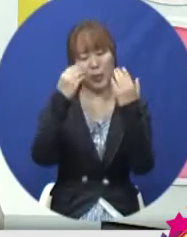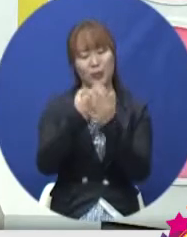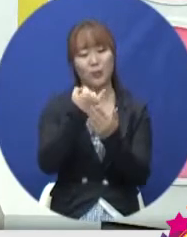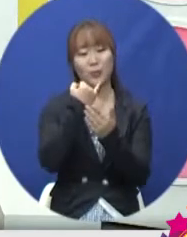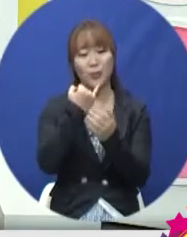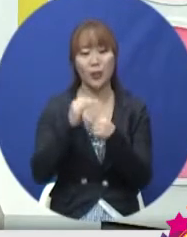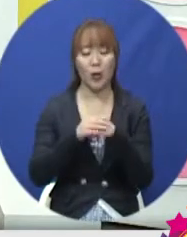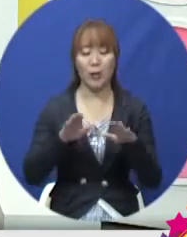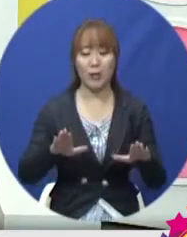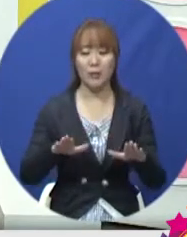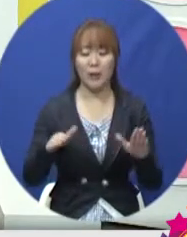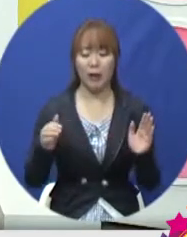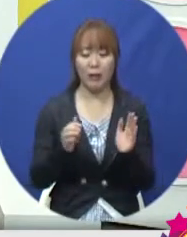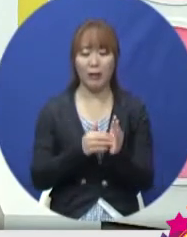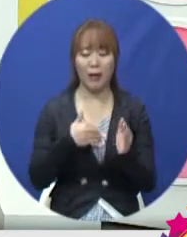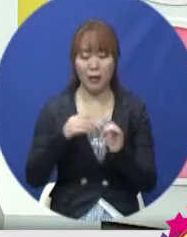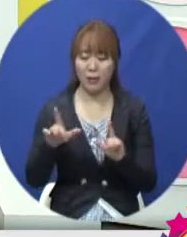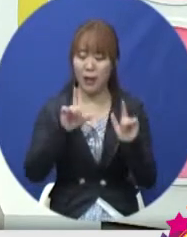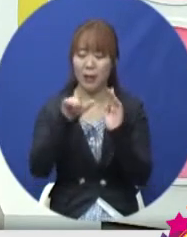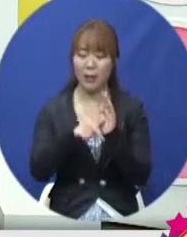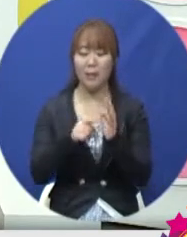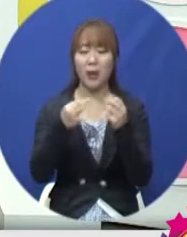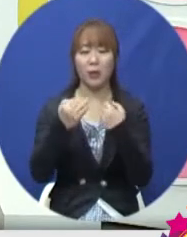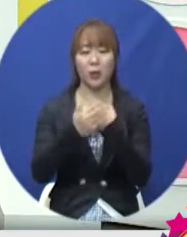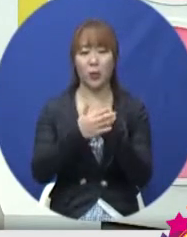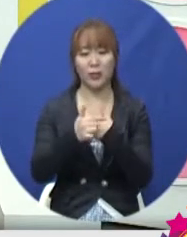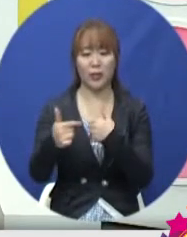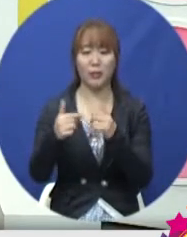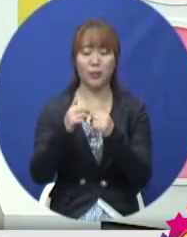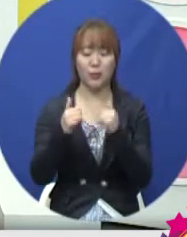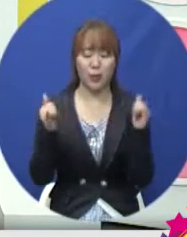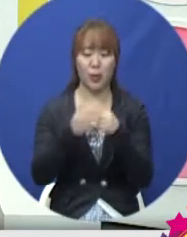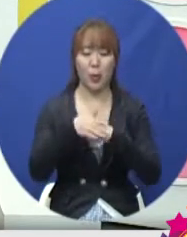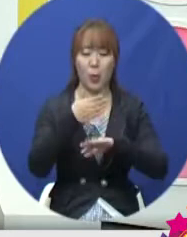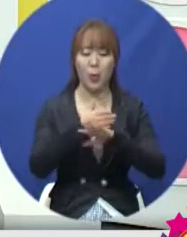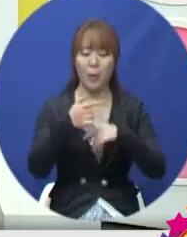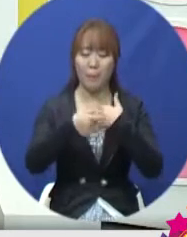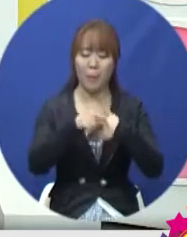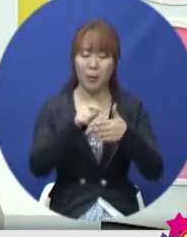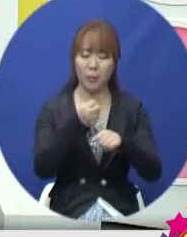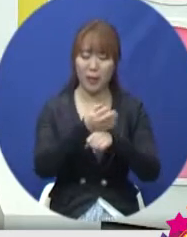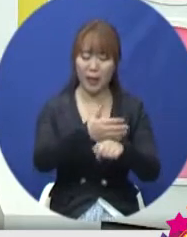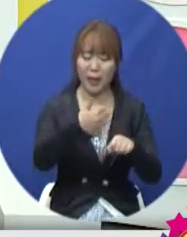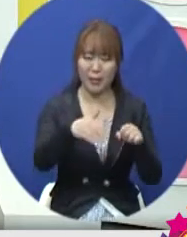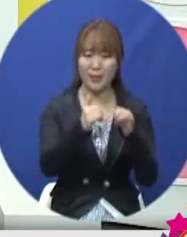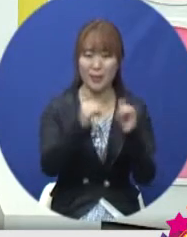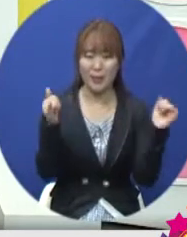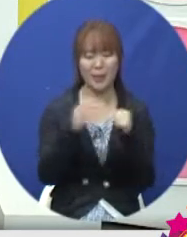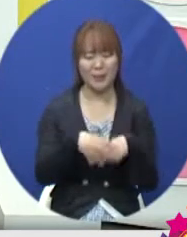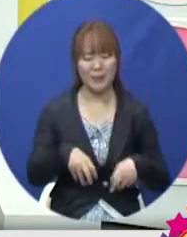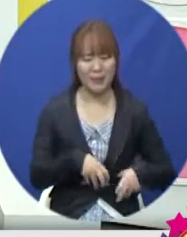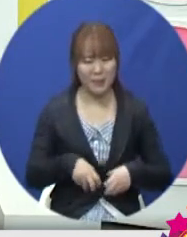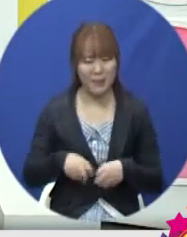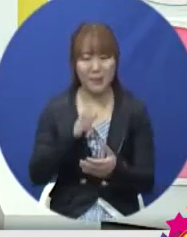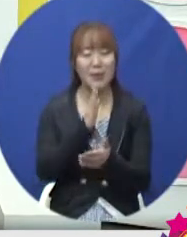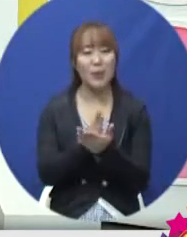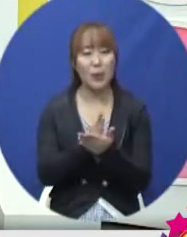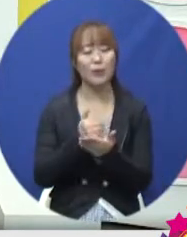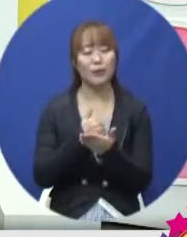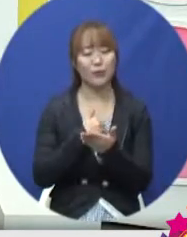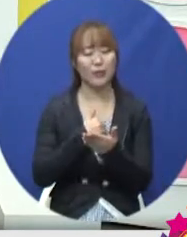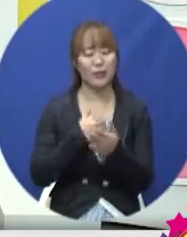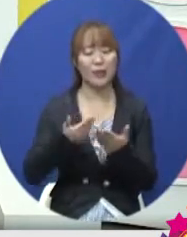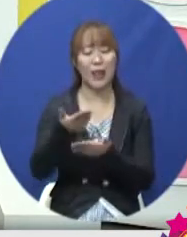좋습니다. 오늘날 내가 있기까지 커다란 도움을 주신 분 고마운 마음을 미처 전하시지 못한 분들은 주저하지 마시고 저희